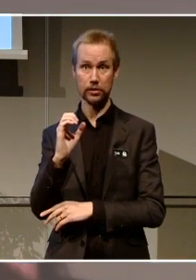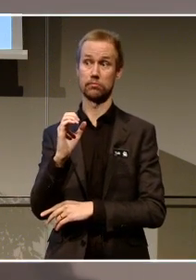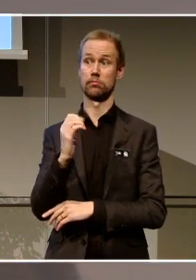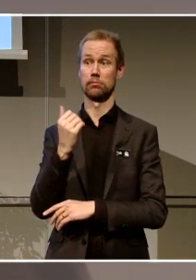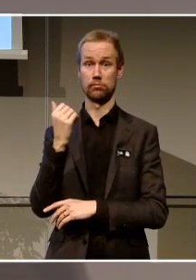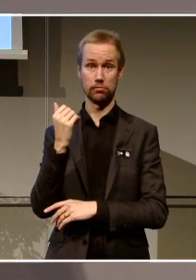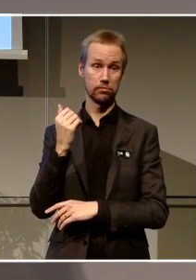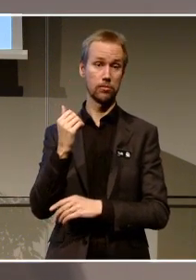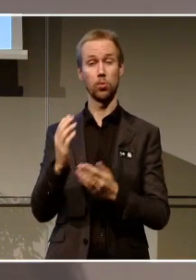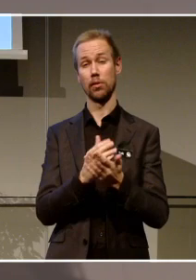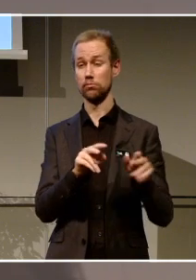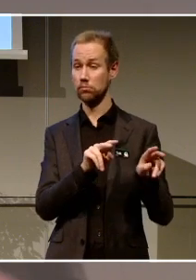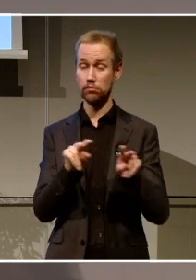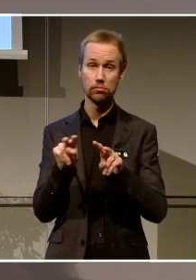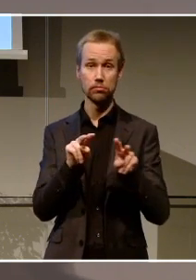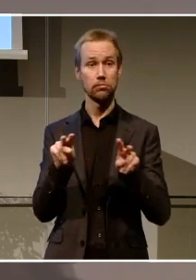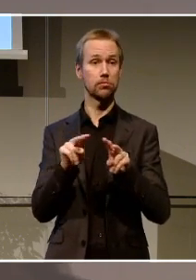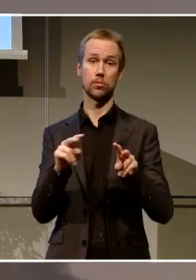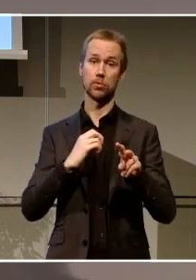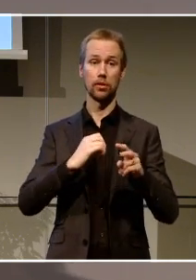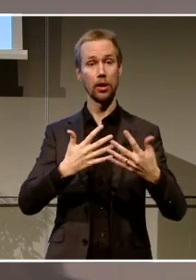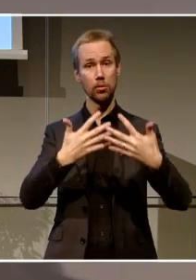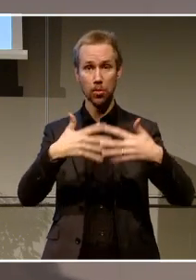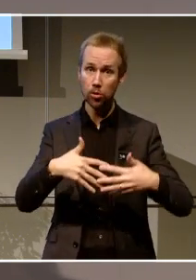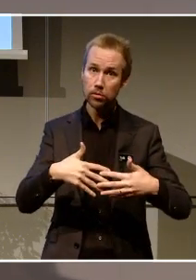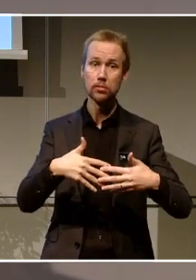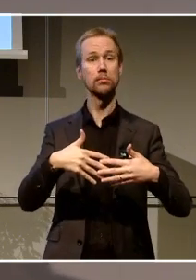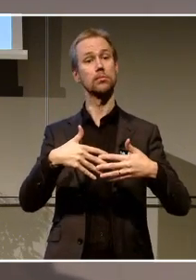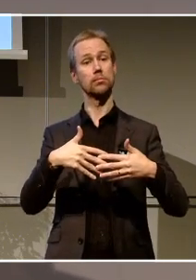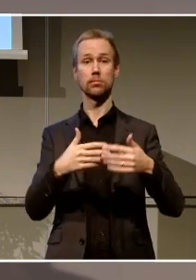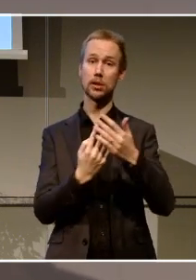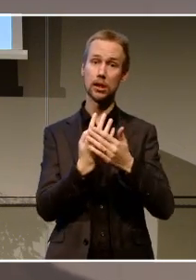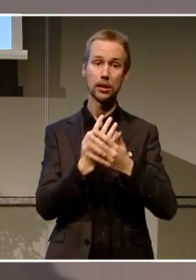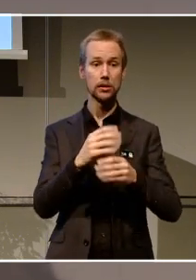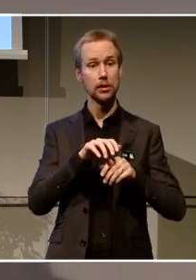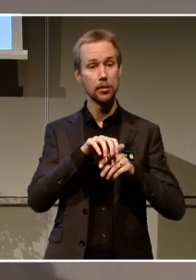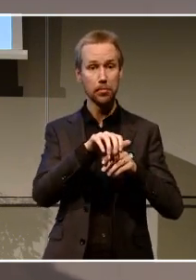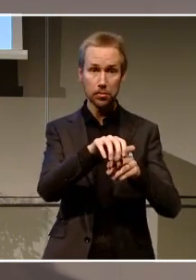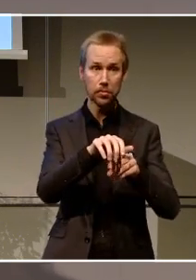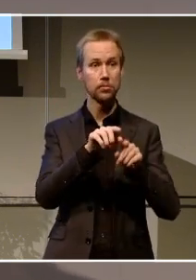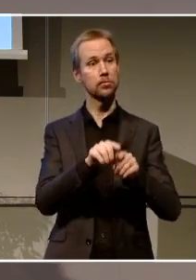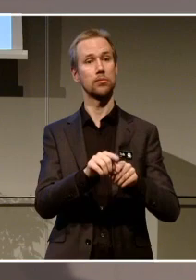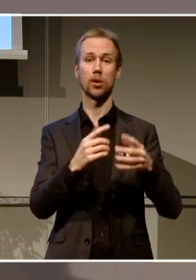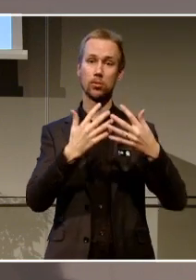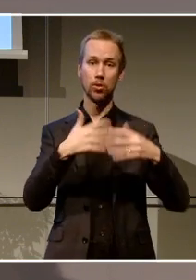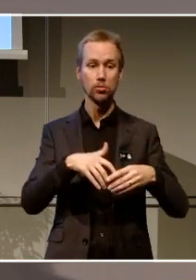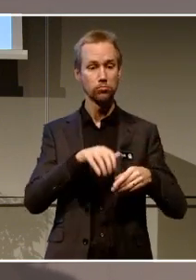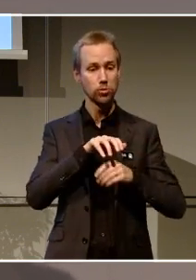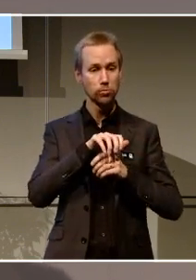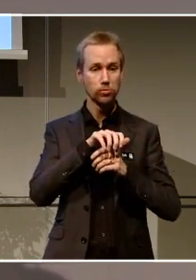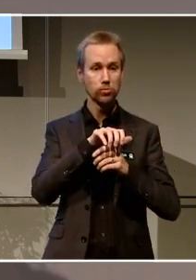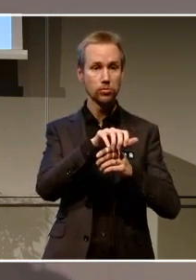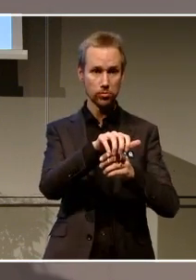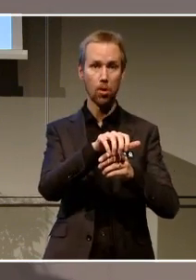eller gräsklippare eller vad man kan ha. Som fattar att när jag kör in i ett äppelträd så kan jag inte kapa ner det. Men grässtråna bredvid, de kan jag ta. Det